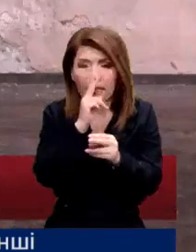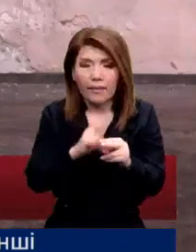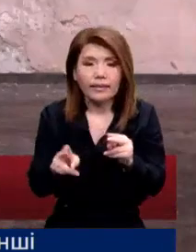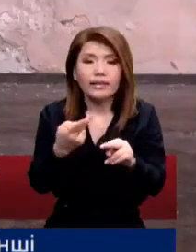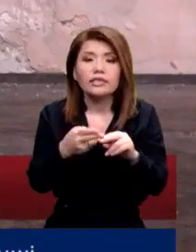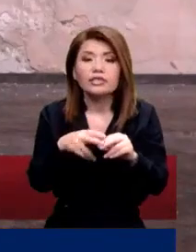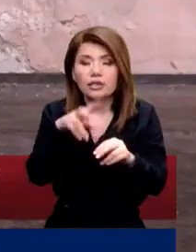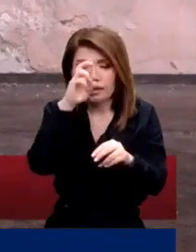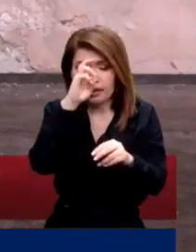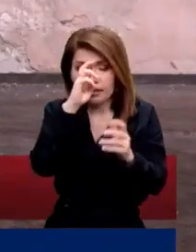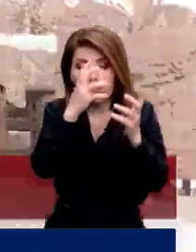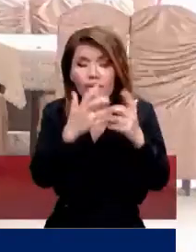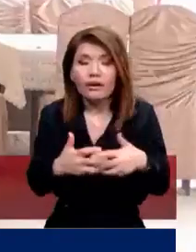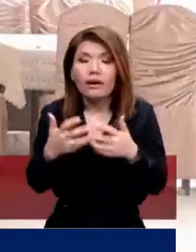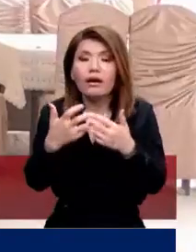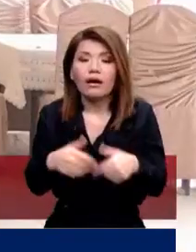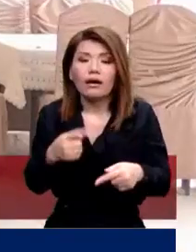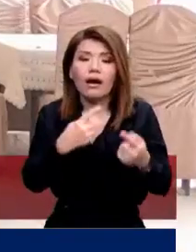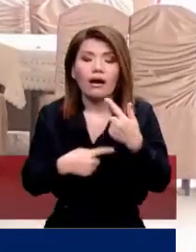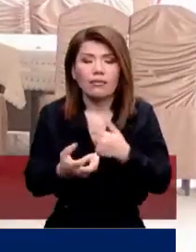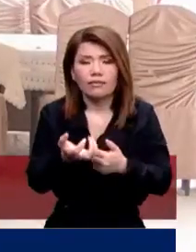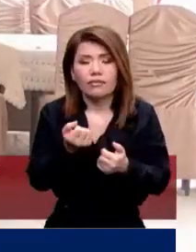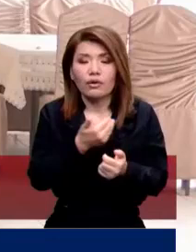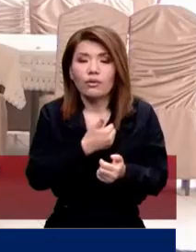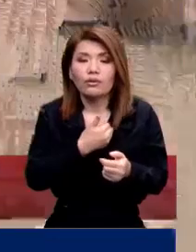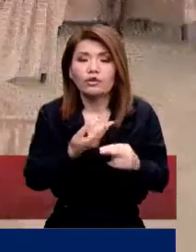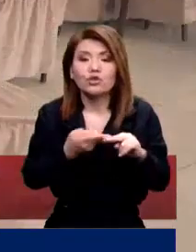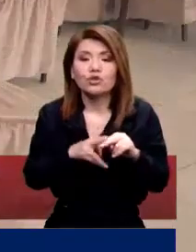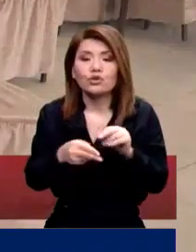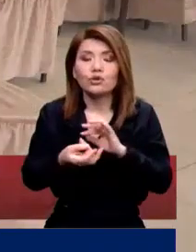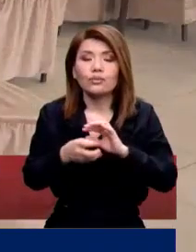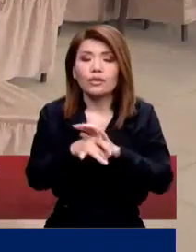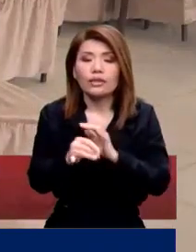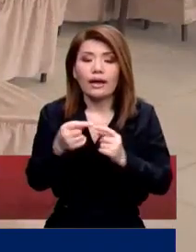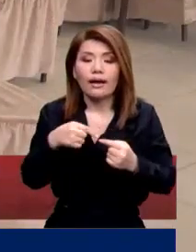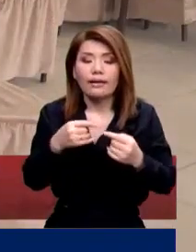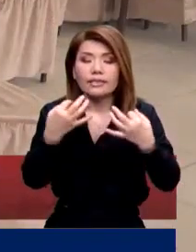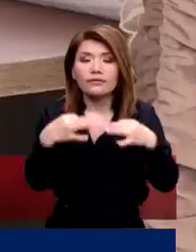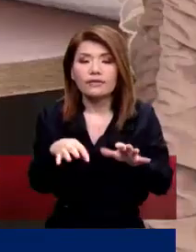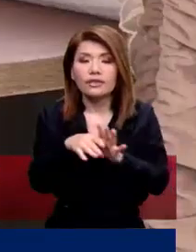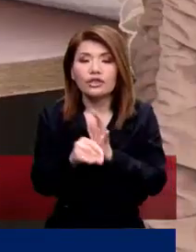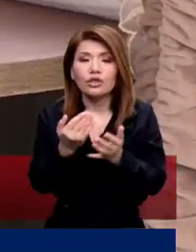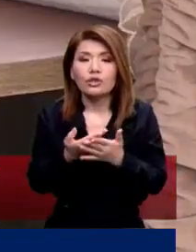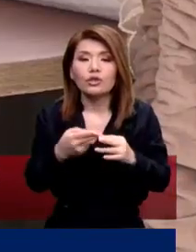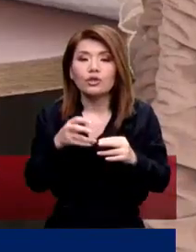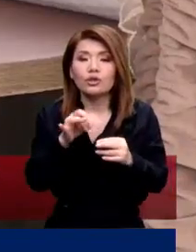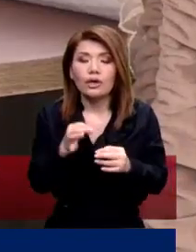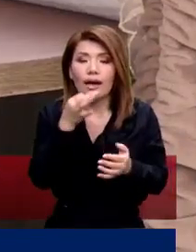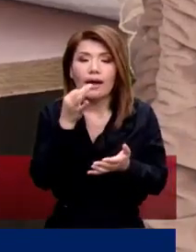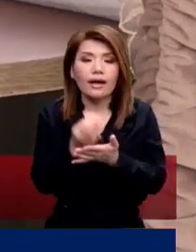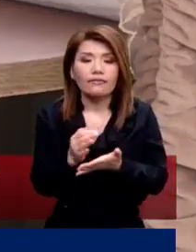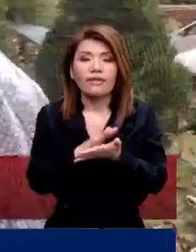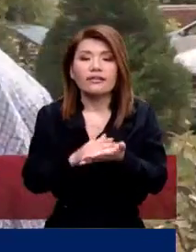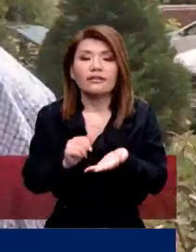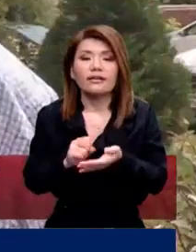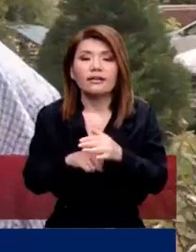биліктен шығын көлемі дұрыс есептеліп өтелсе дейді. Аудан әкімдігі болса, бағалау жұмыстары тәуелсіз компаниялар жүргізетіндігін алға тартып, жауапкершіліктен қашып